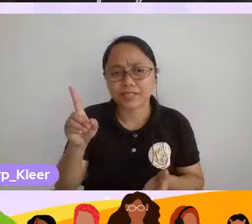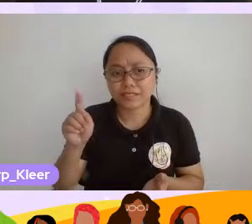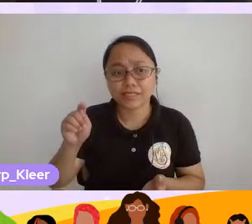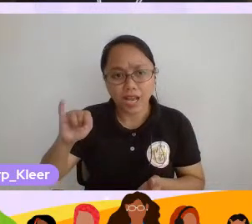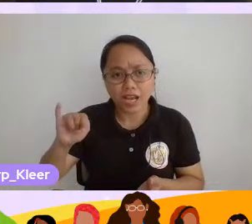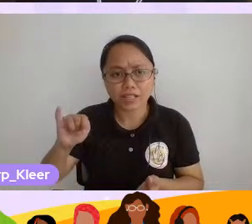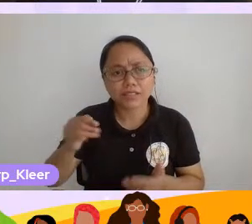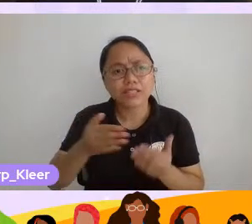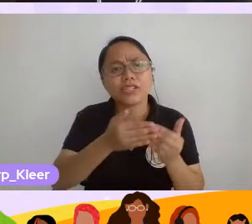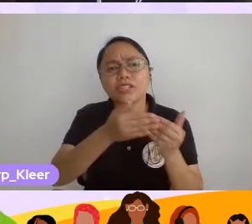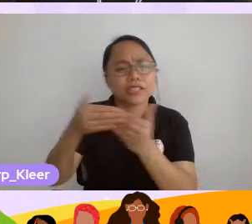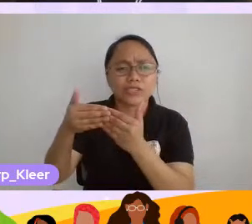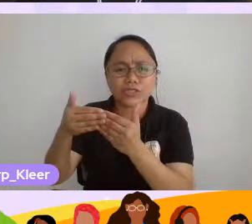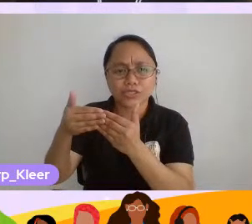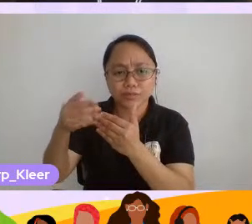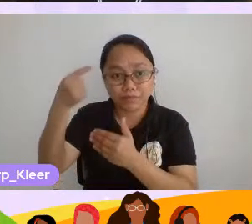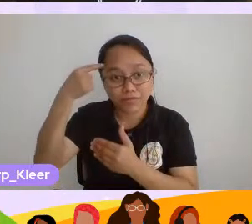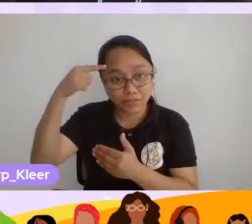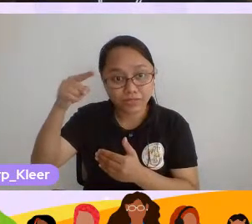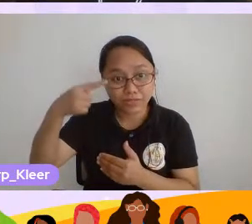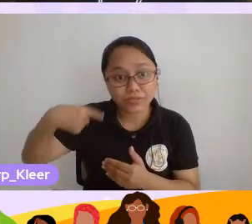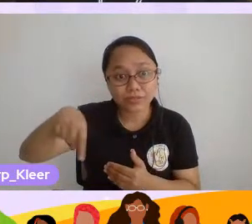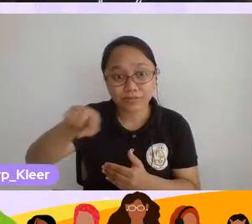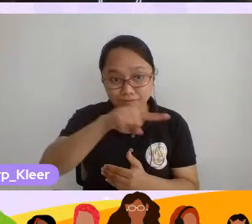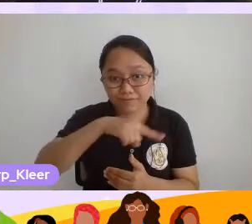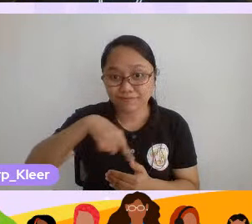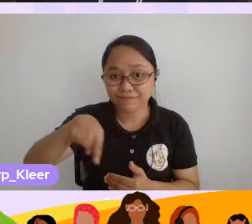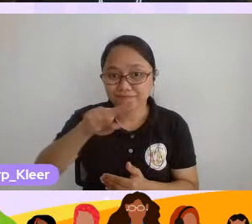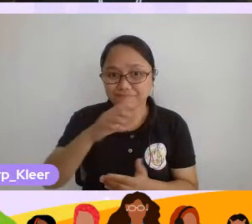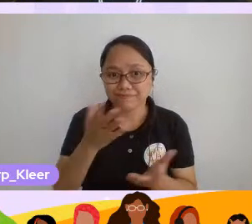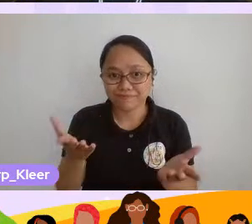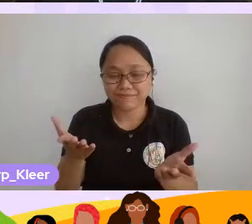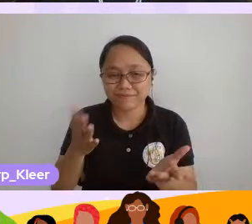of Secretary Alfredo E. Pascual.